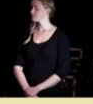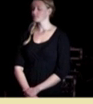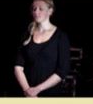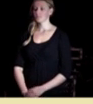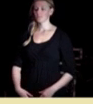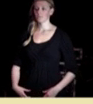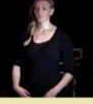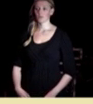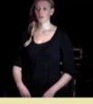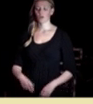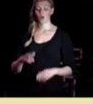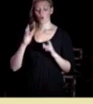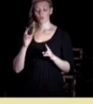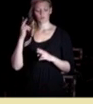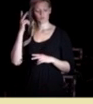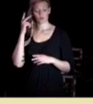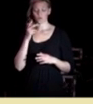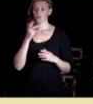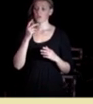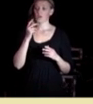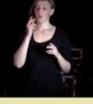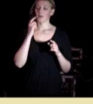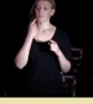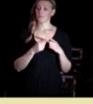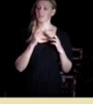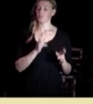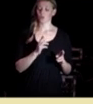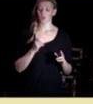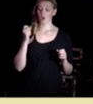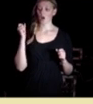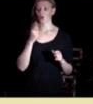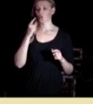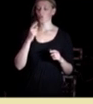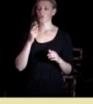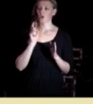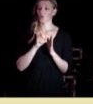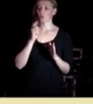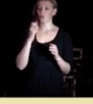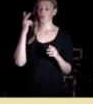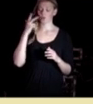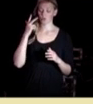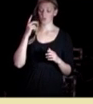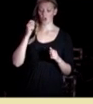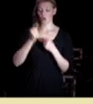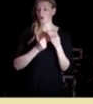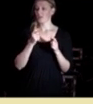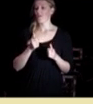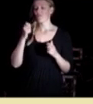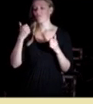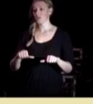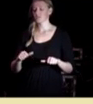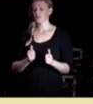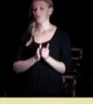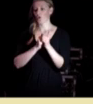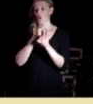Det er jo også sånn for en rusmisbruker at akutt rus kan gjøre det vanskelig å følge opp en akutt og